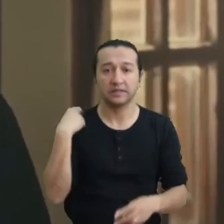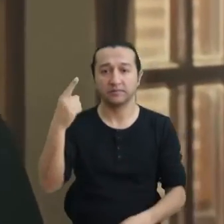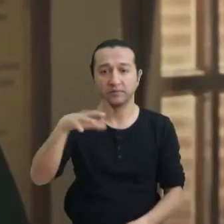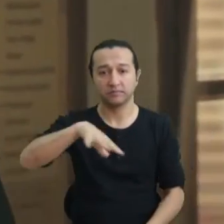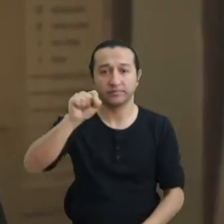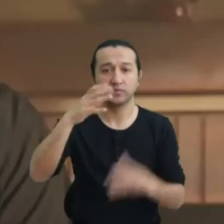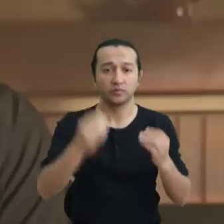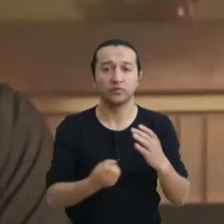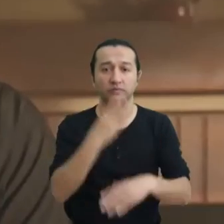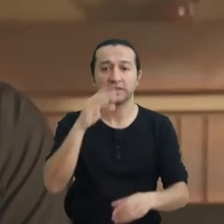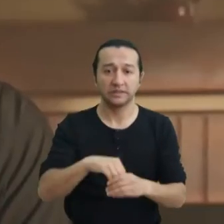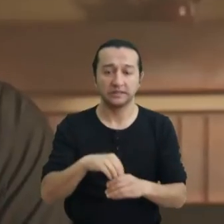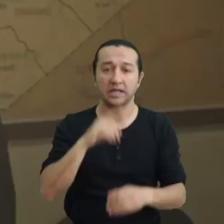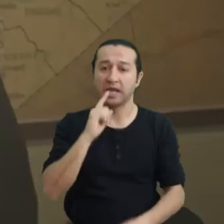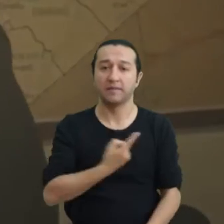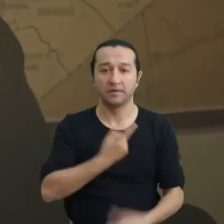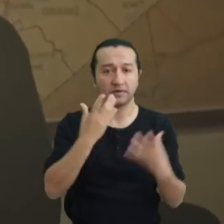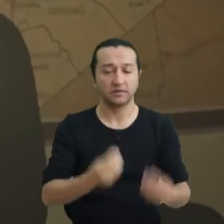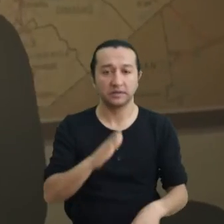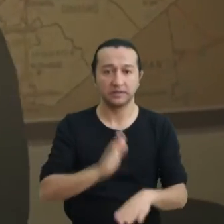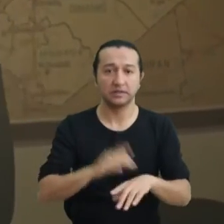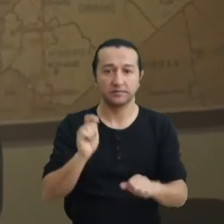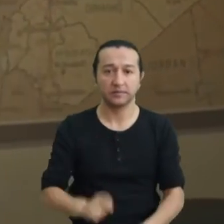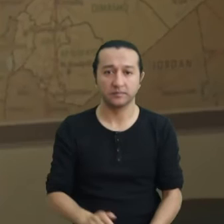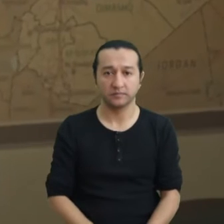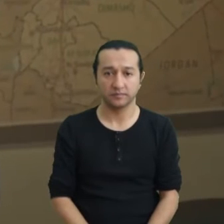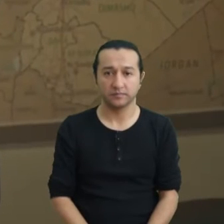komuta merkezi oluşturmak için gerekli emri verdim.